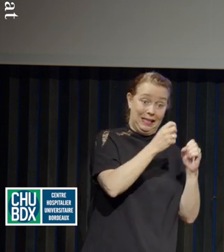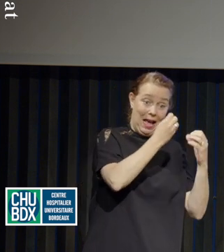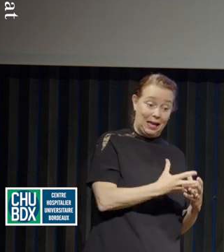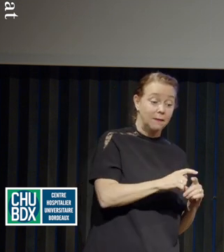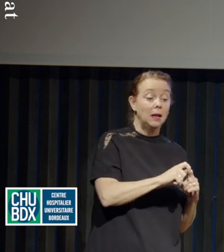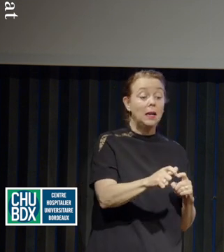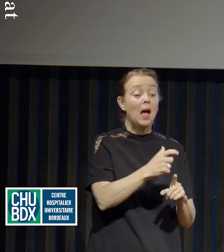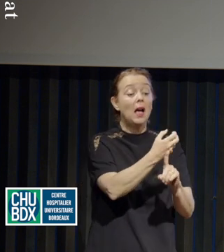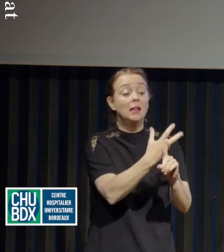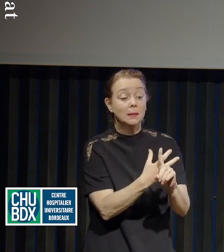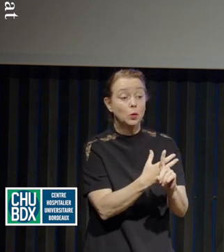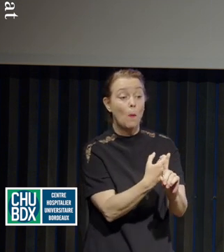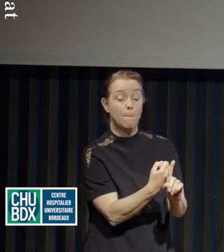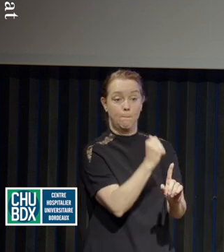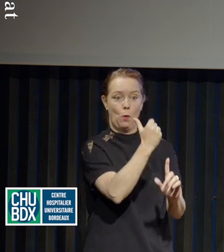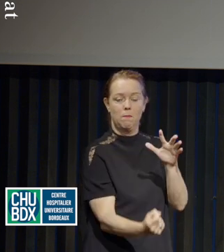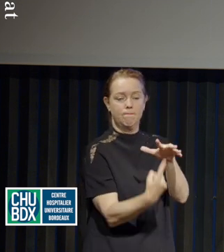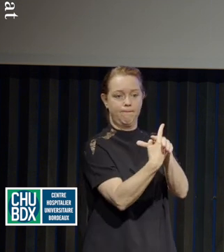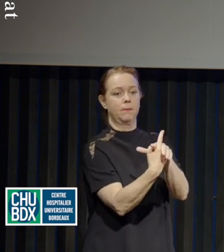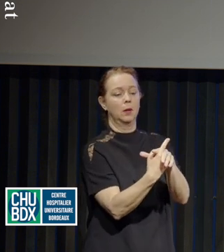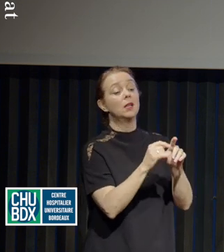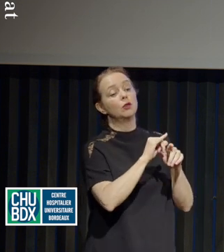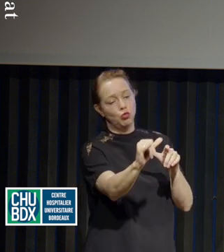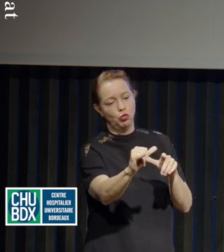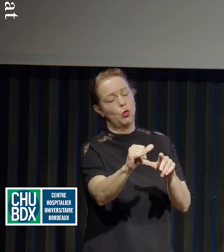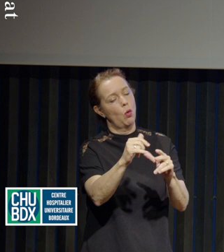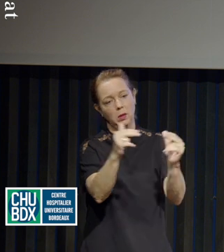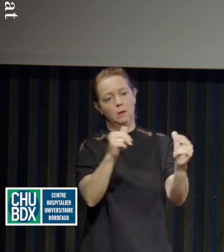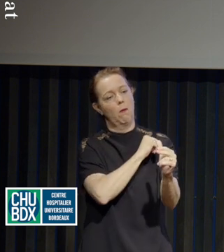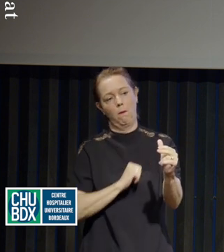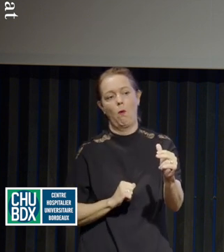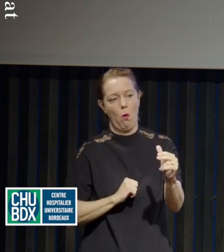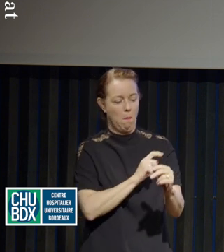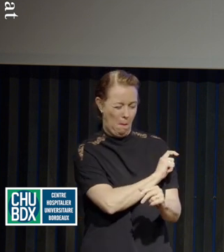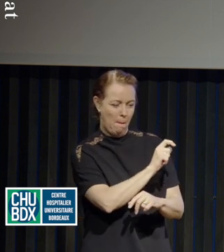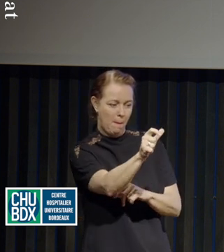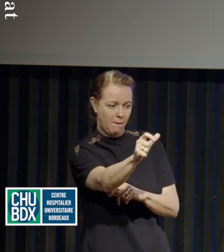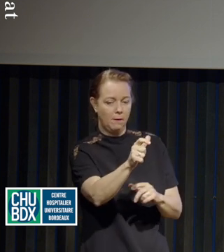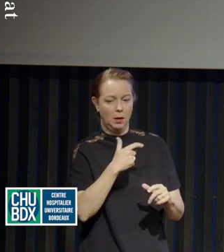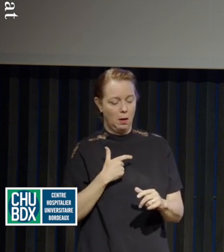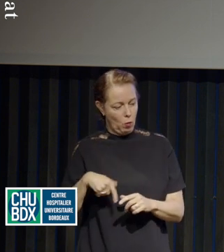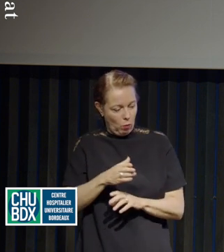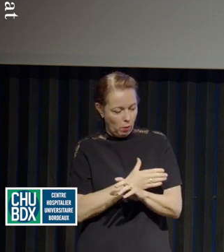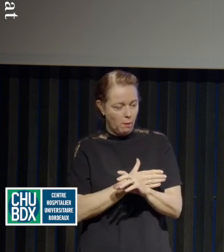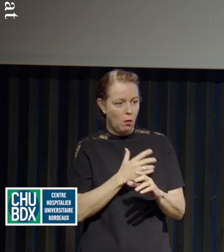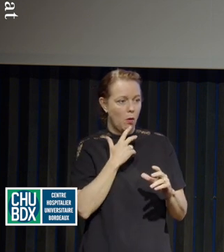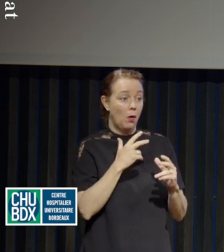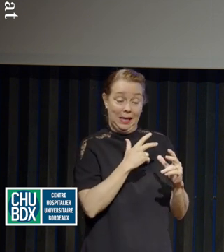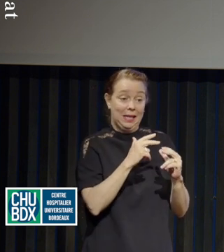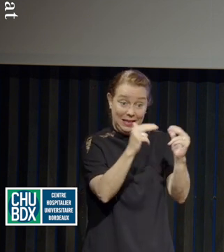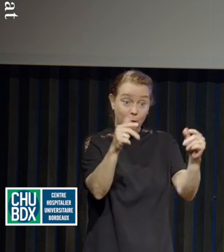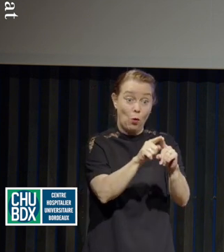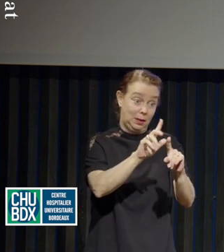signe avant-coureur prodromique et jusqu'aux phases aiguës, avec également la prise en compte des niveaux de sévérité